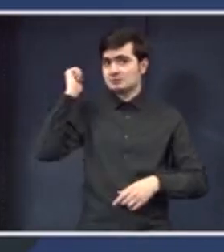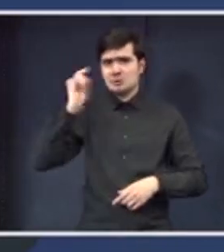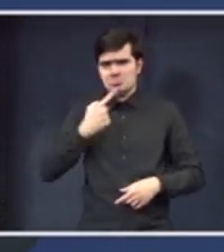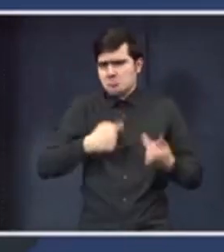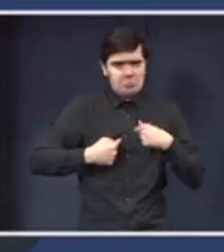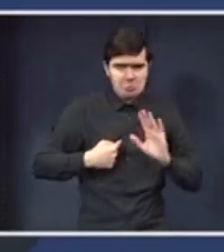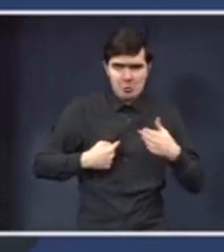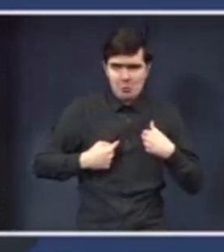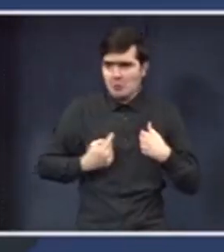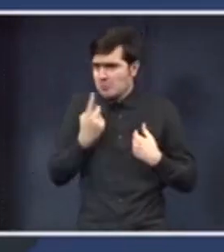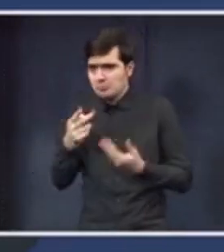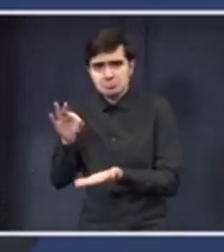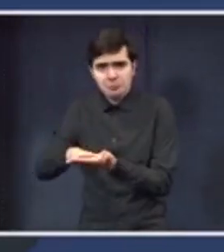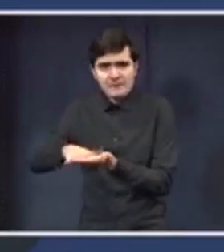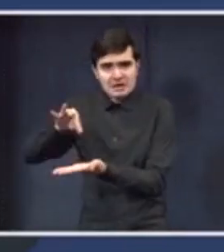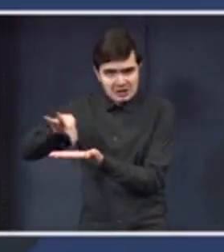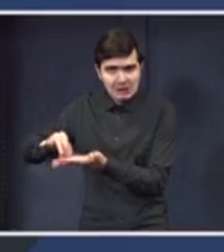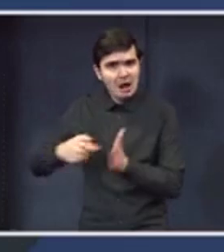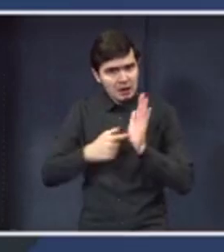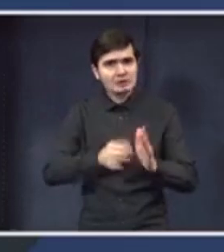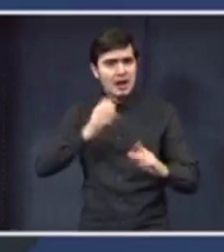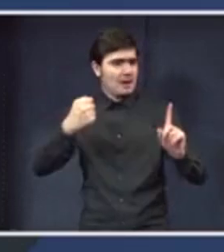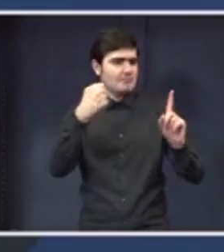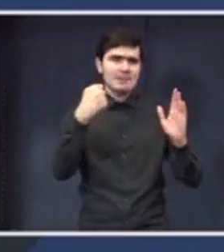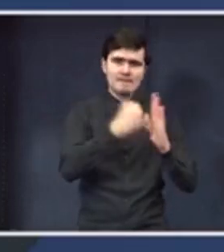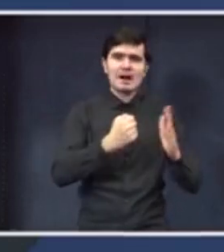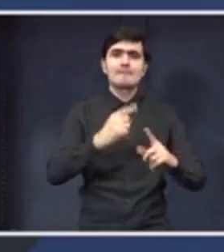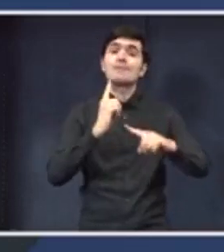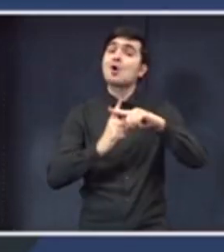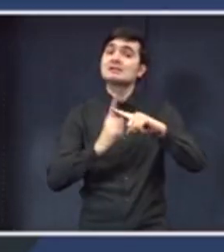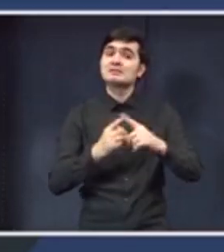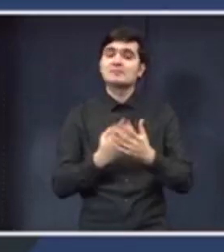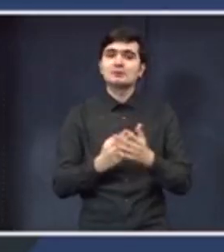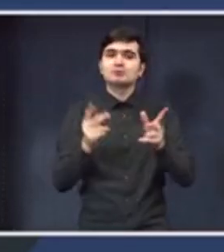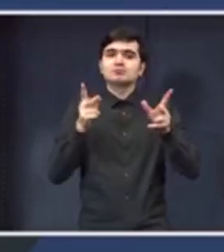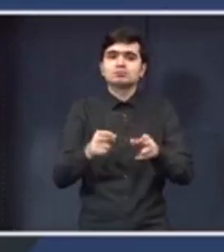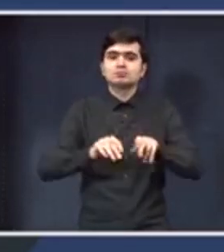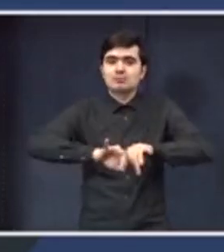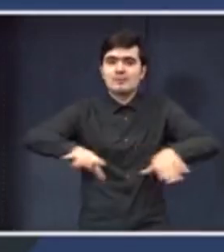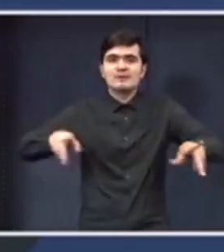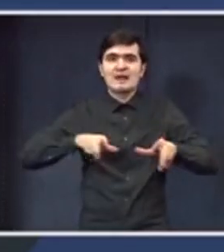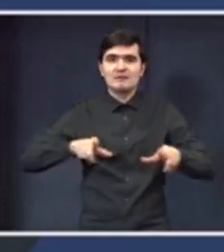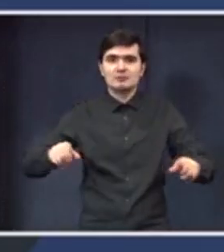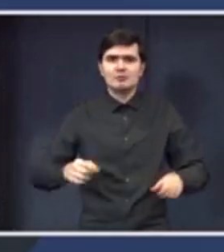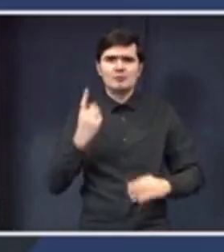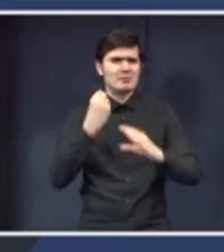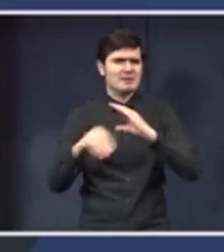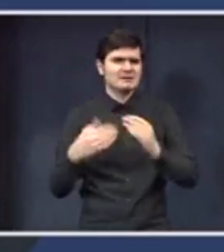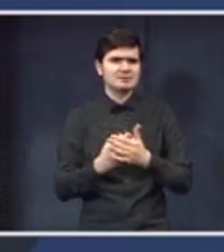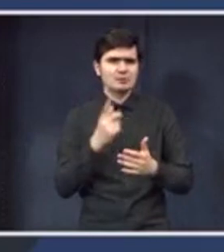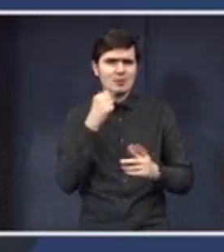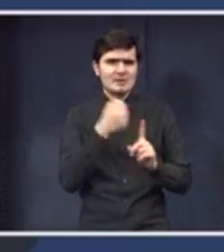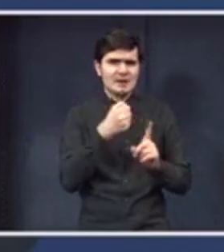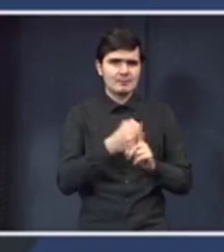datele, au avut un impact pozitiv în ceea ce privește răspândirea virusului în România. Și un mesaj pentru oameni care